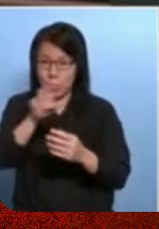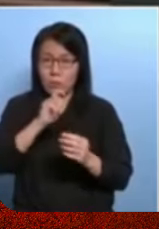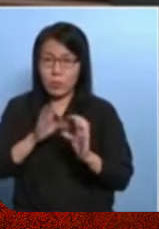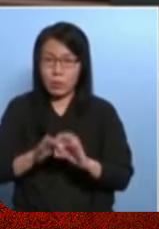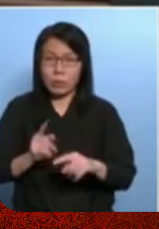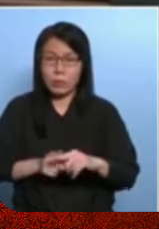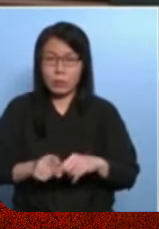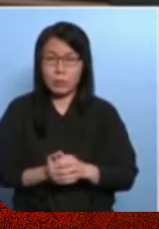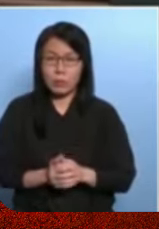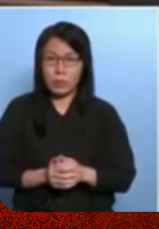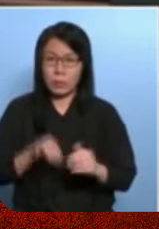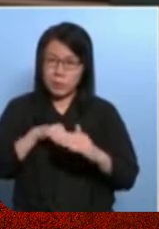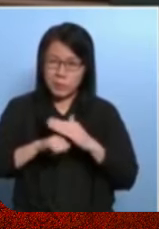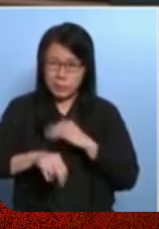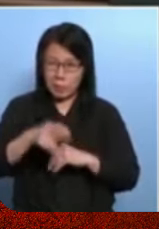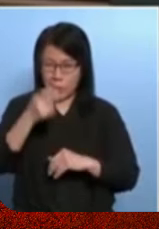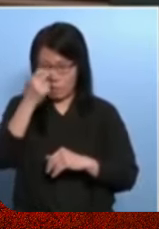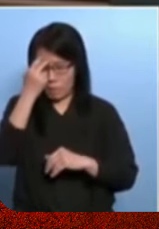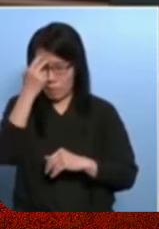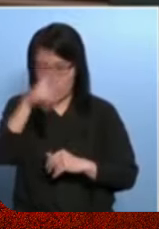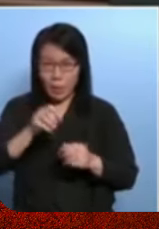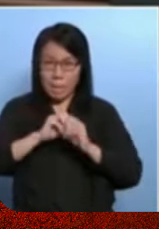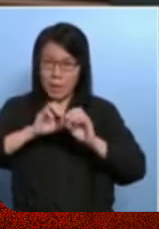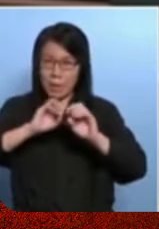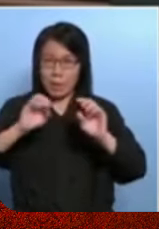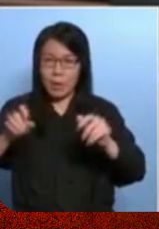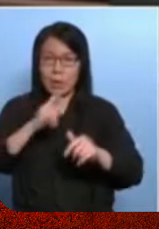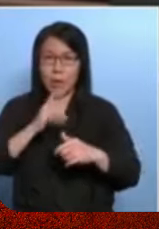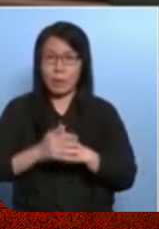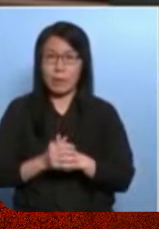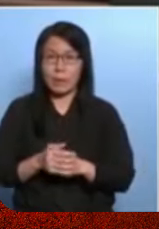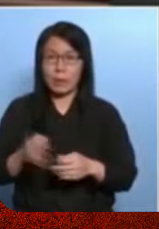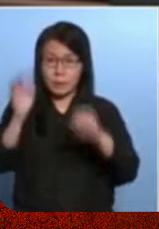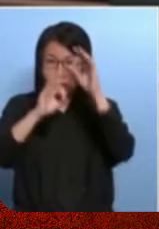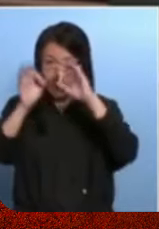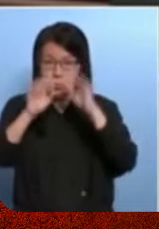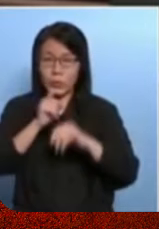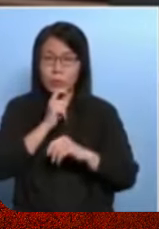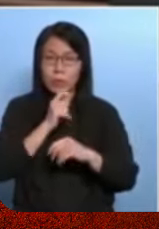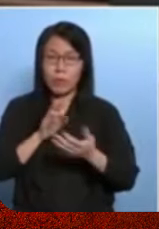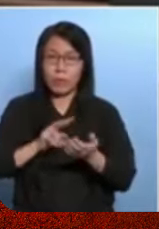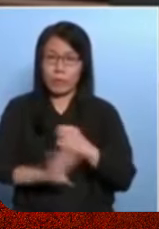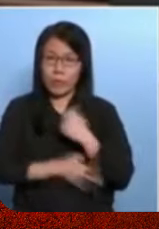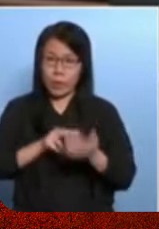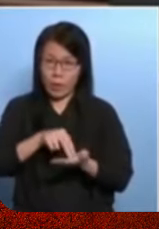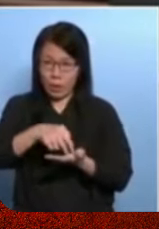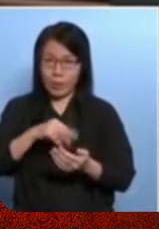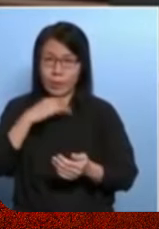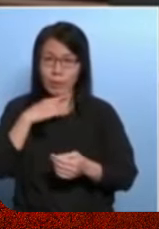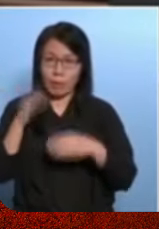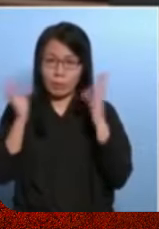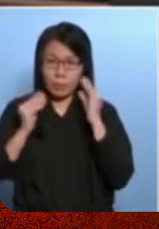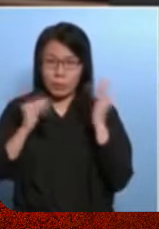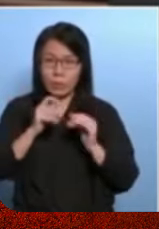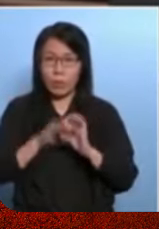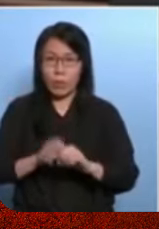有一些很仇恨性的言論不斷地發放。我想問就是，新加坡已經有立法禁止假消息的一